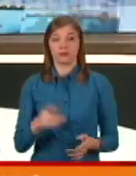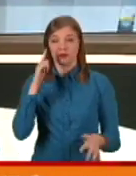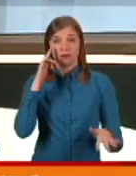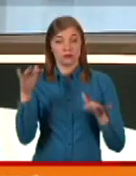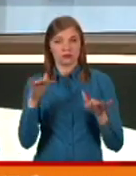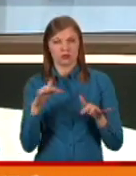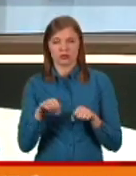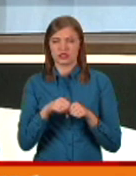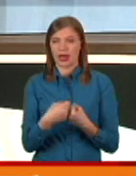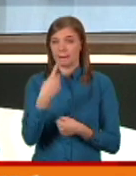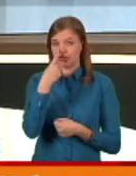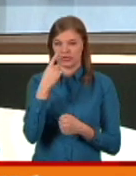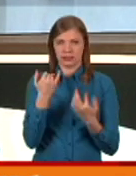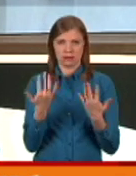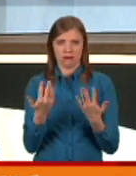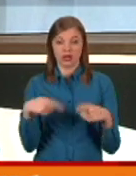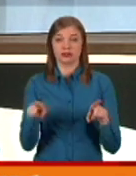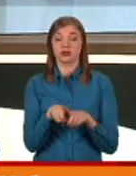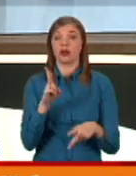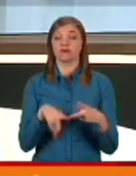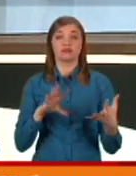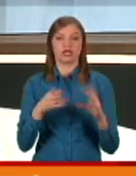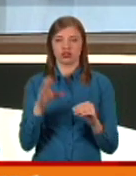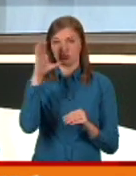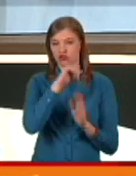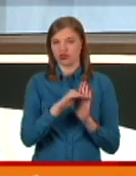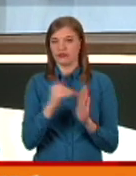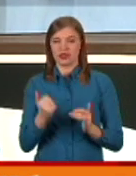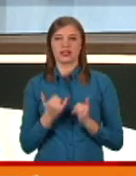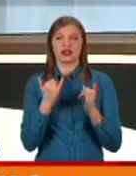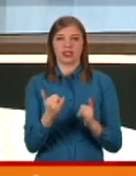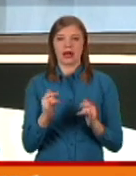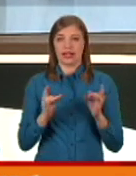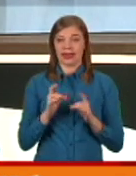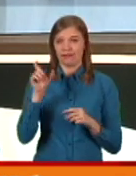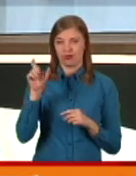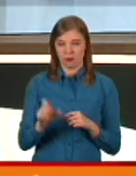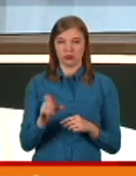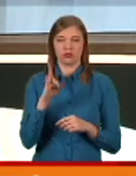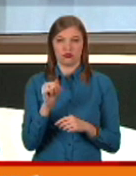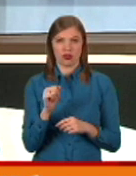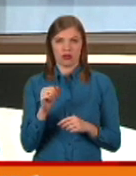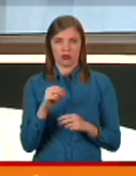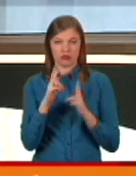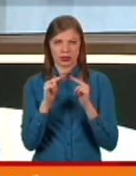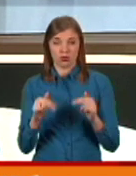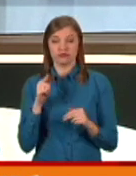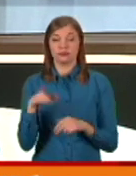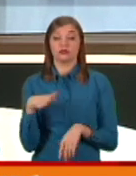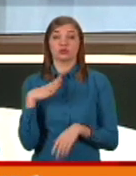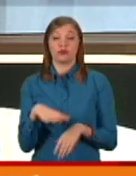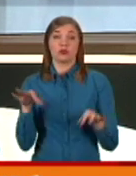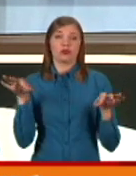Струс мозку, зламаний ніс і пальці. Так закінчився нічний виклик для невропатолога на Дніпропетровщині. Лікареві